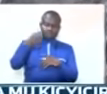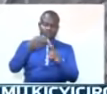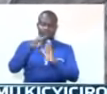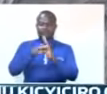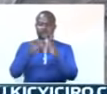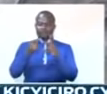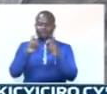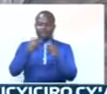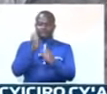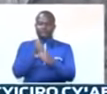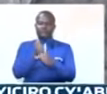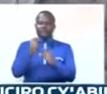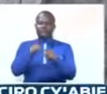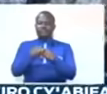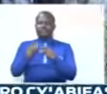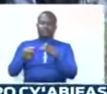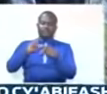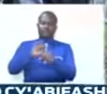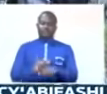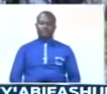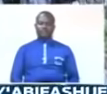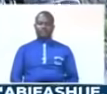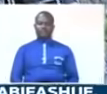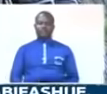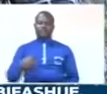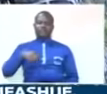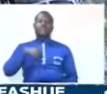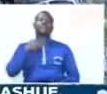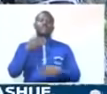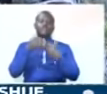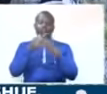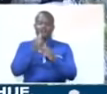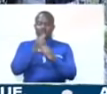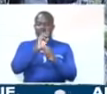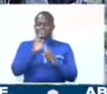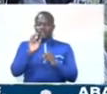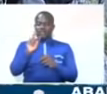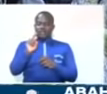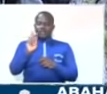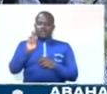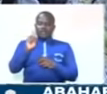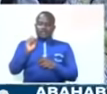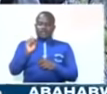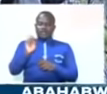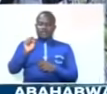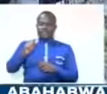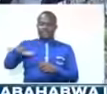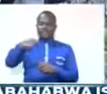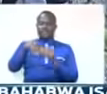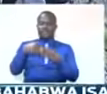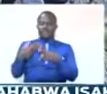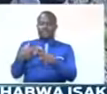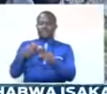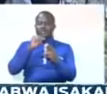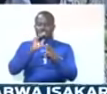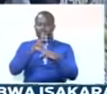y'ibintu nagomba gukora ikintu cyo kiyongera turashaka gukora campsite campsite so twumva yuko mu gihe cya vuba